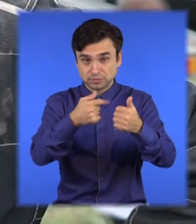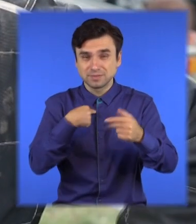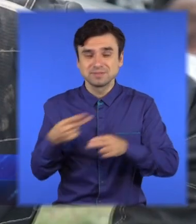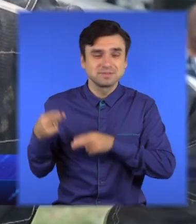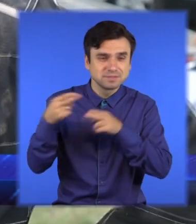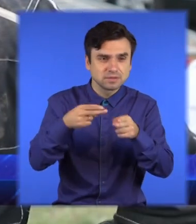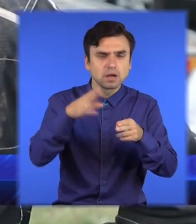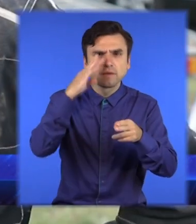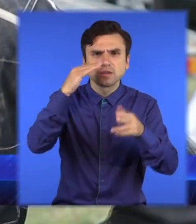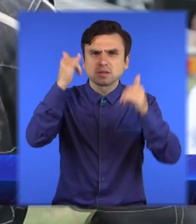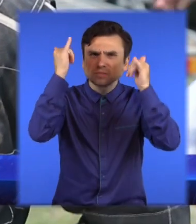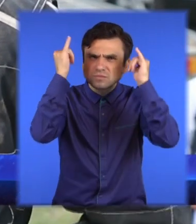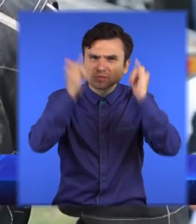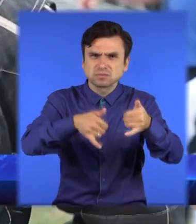по-новому.